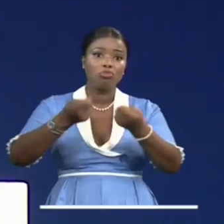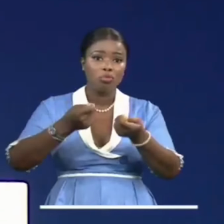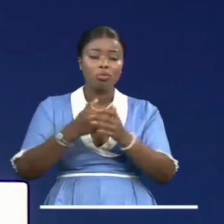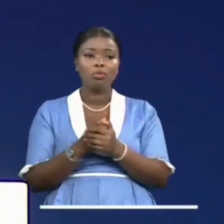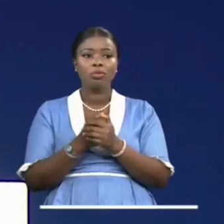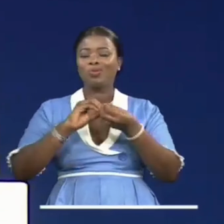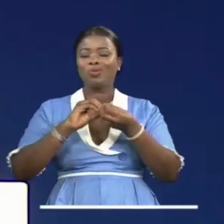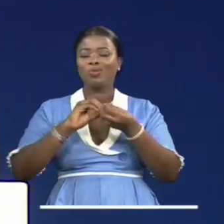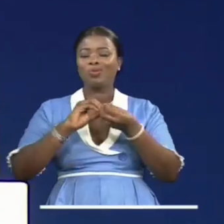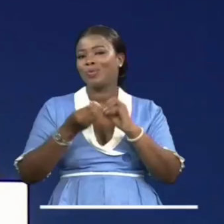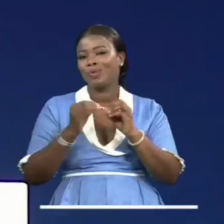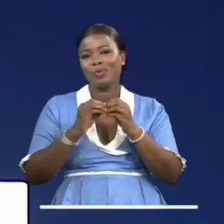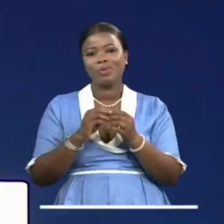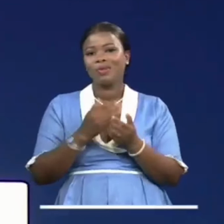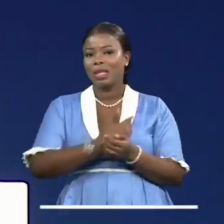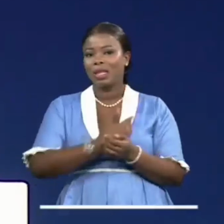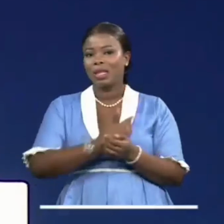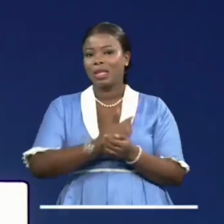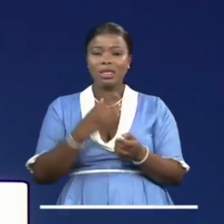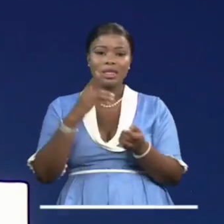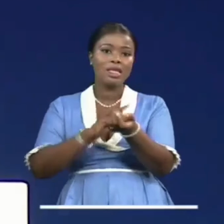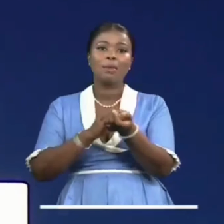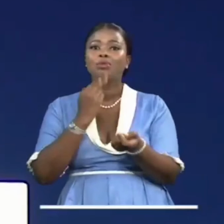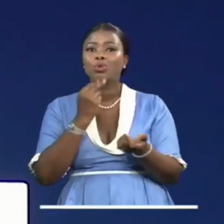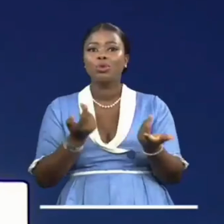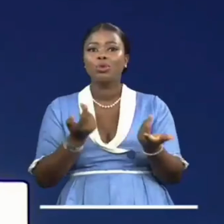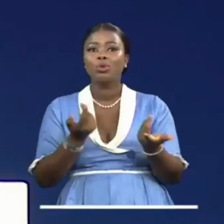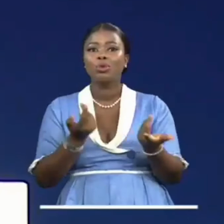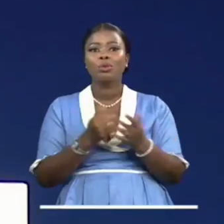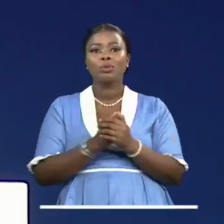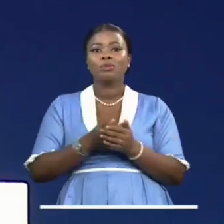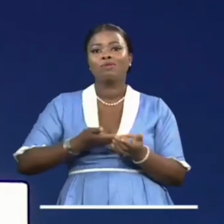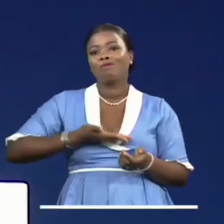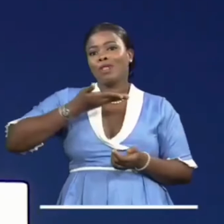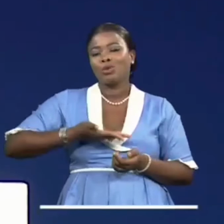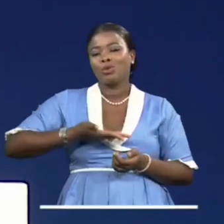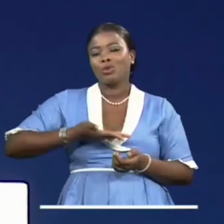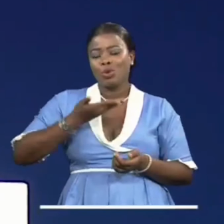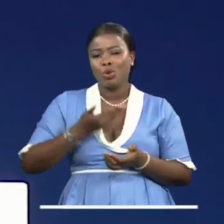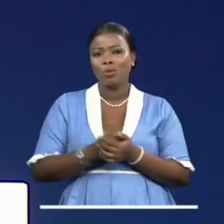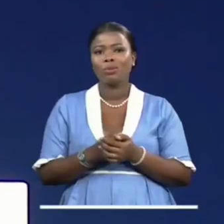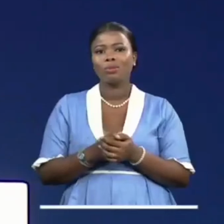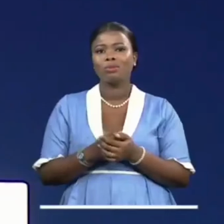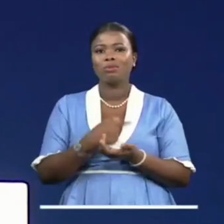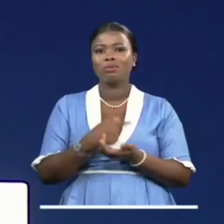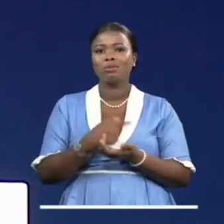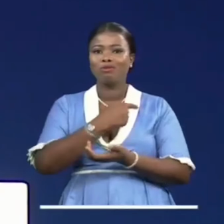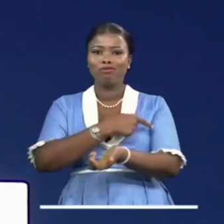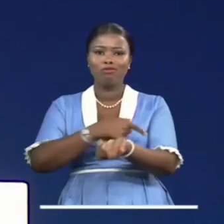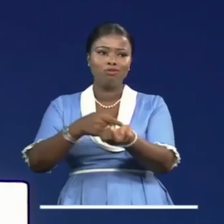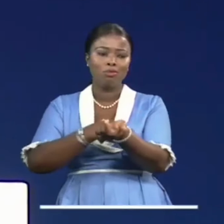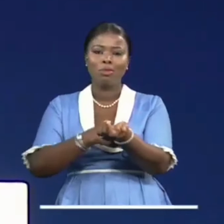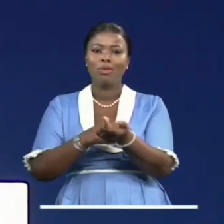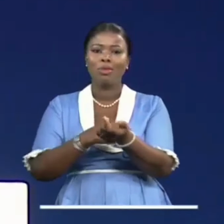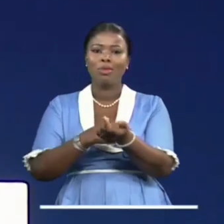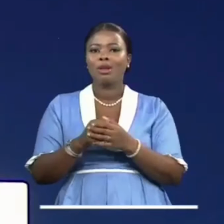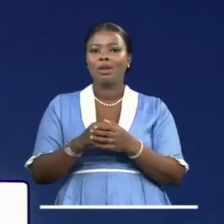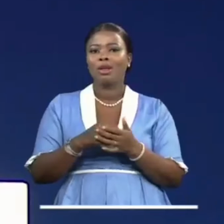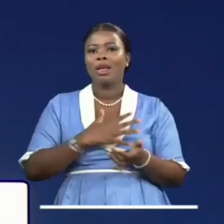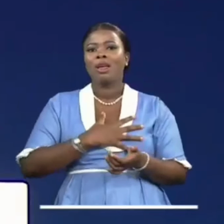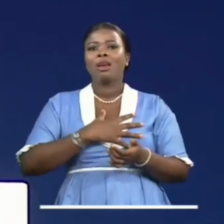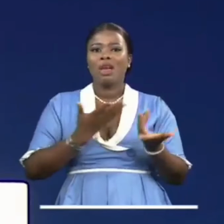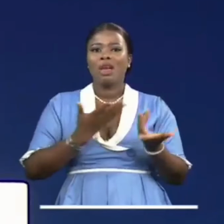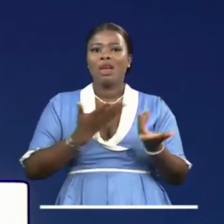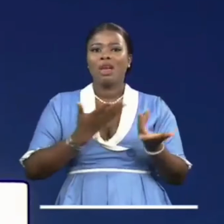Sénégal le diabète l'hypertension artérielle les maladies cardiovasculaires le cancer c'est devevenenu des